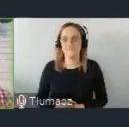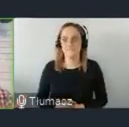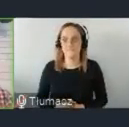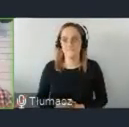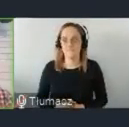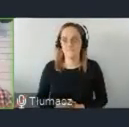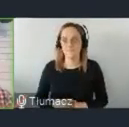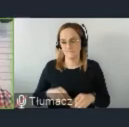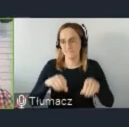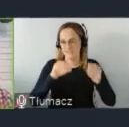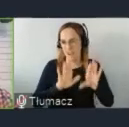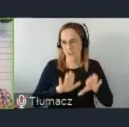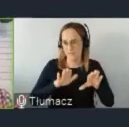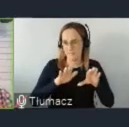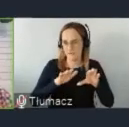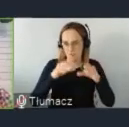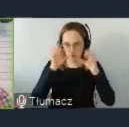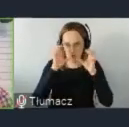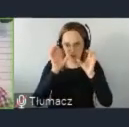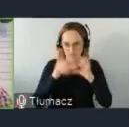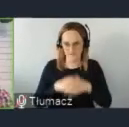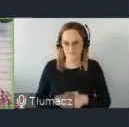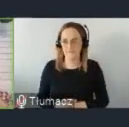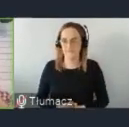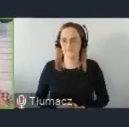sklepu Google.